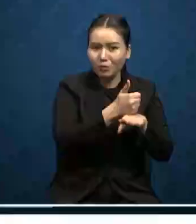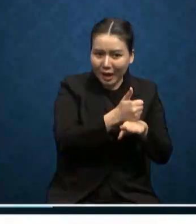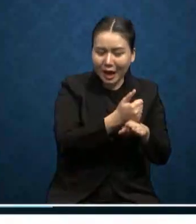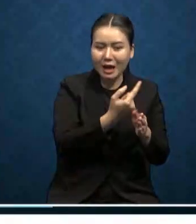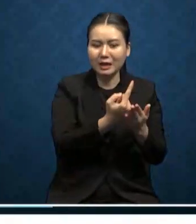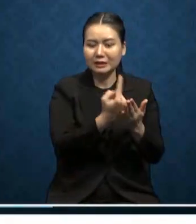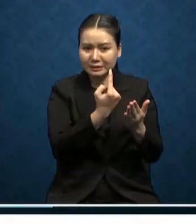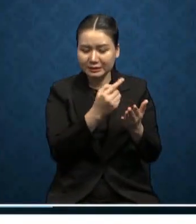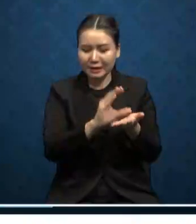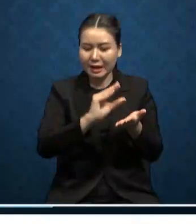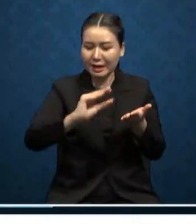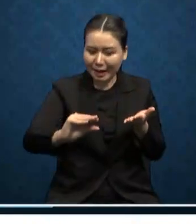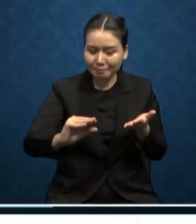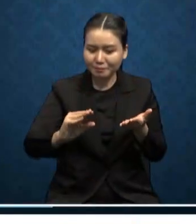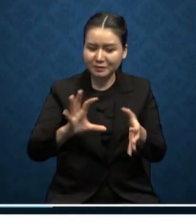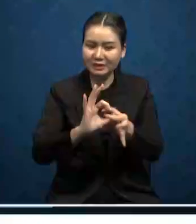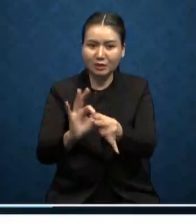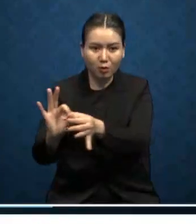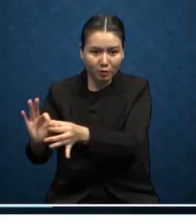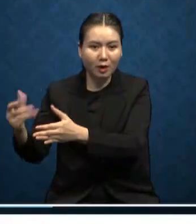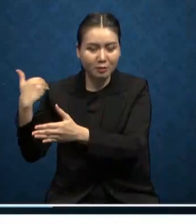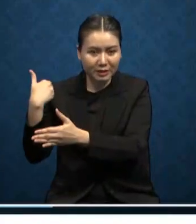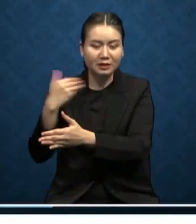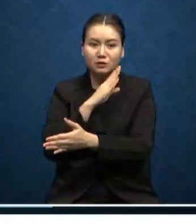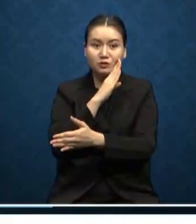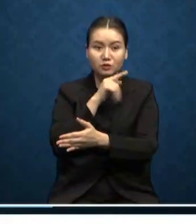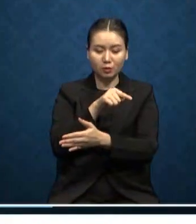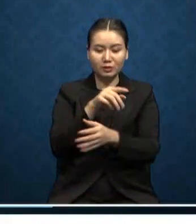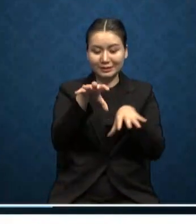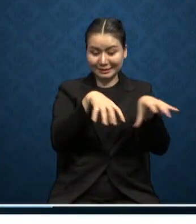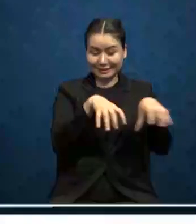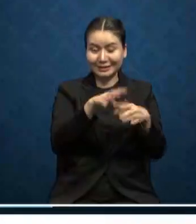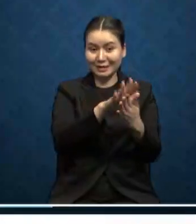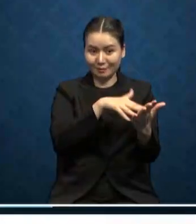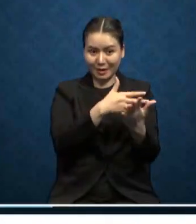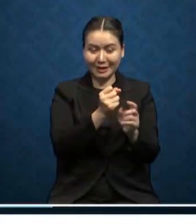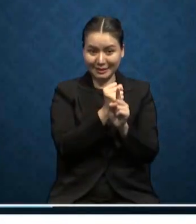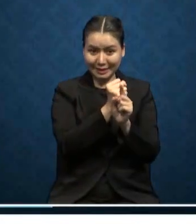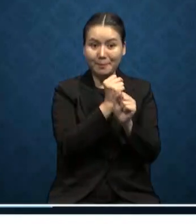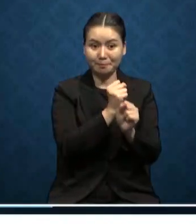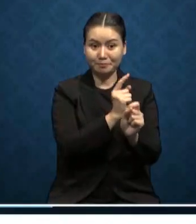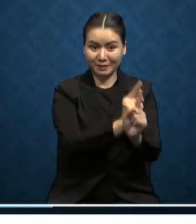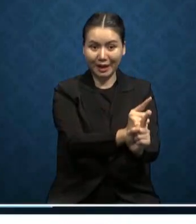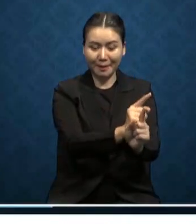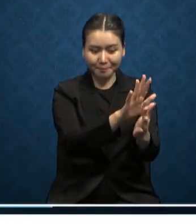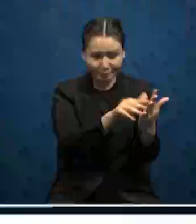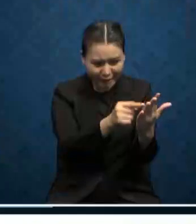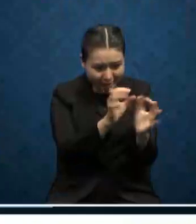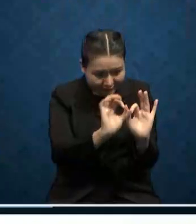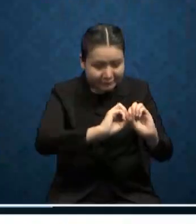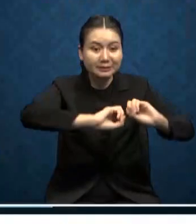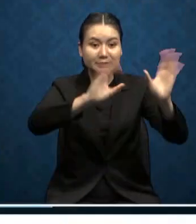ยรับงบประมาณที่เกี่ยวข้องนะเมื่อมีการดำเนินการในแผนปฏิบัติการและแผนดำเนินการที่ชัดเจน